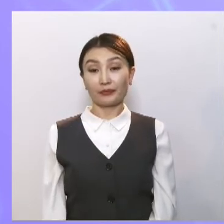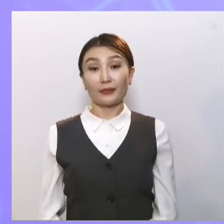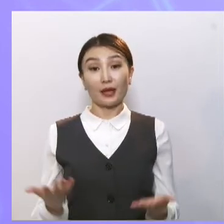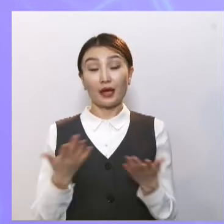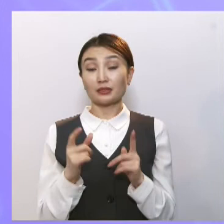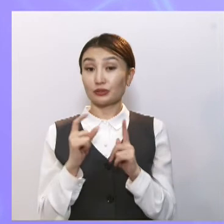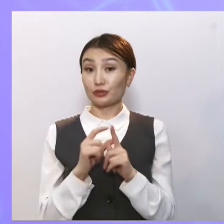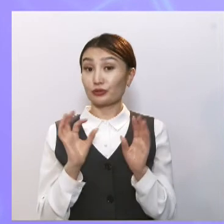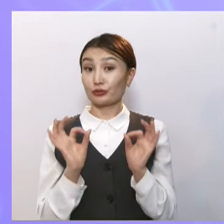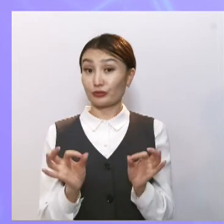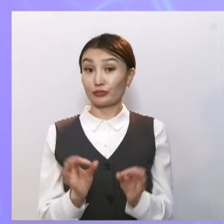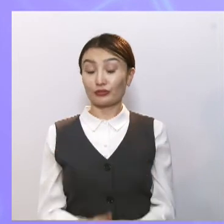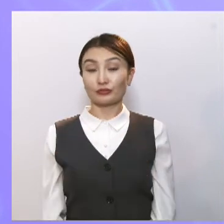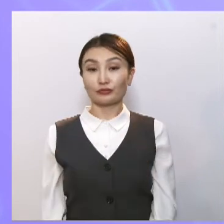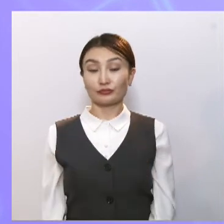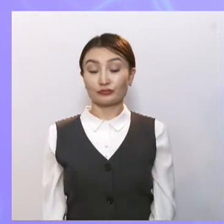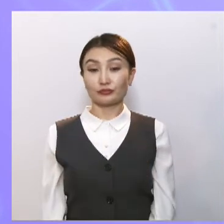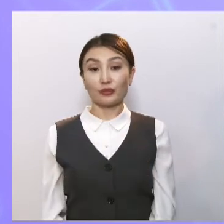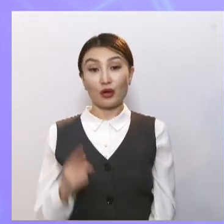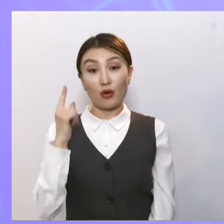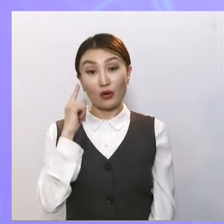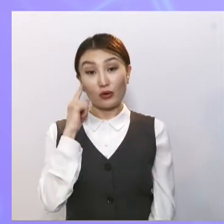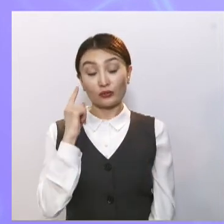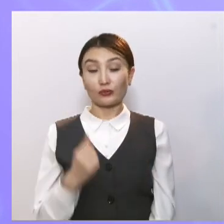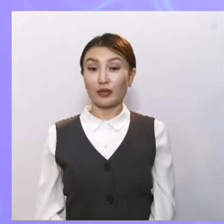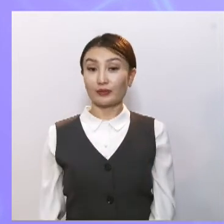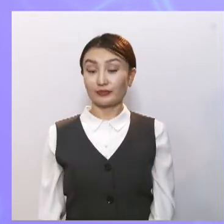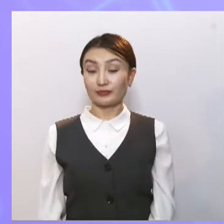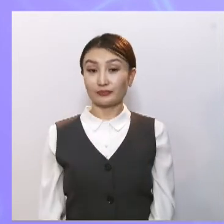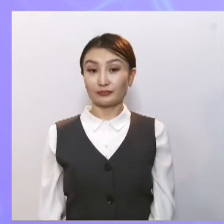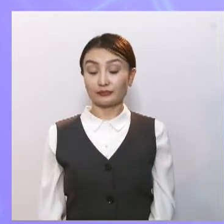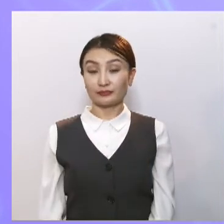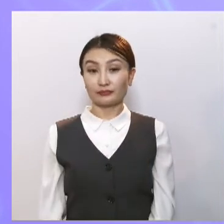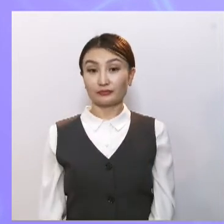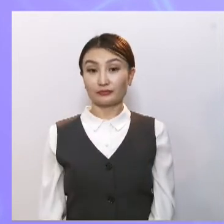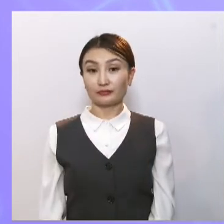Қайсы сөзді қойыңыз? Ойлонгуа.